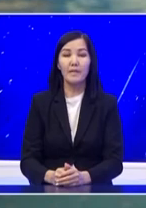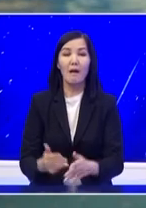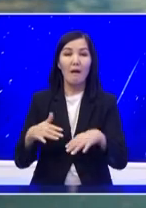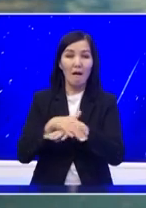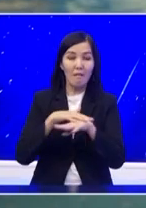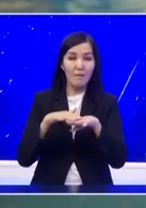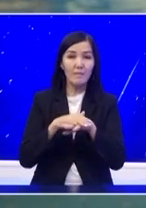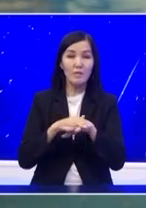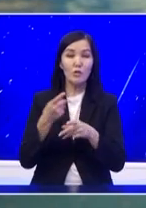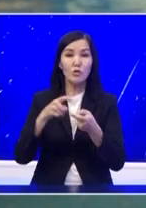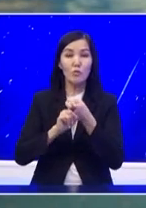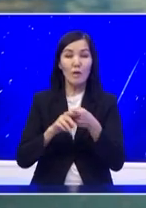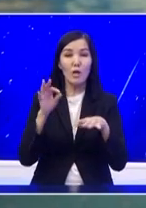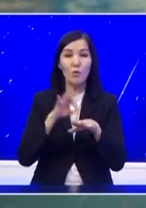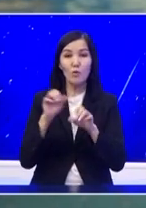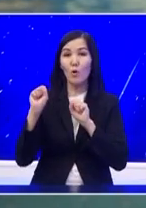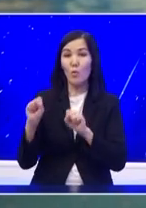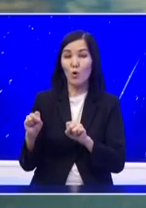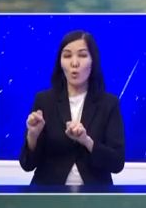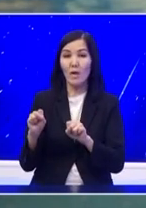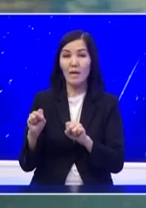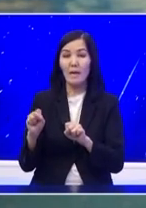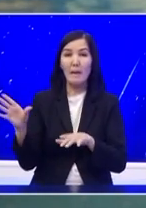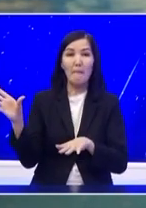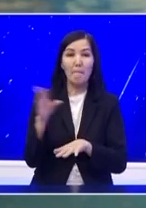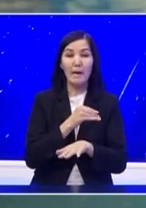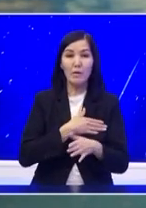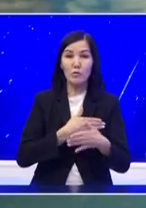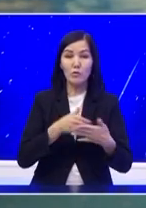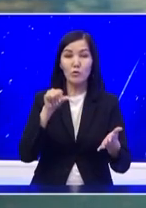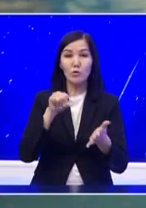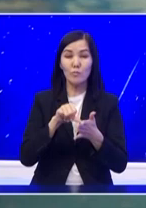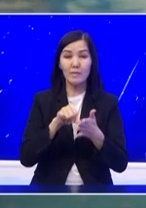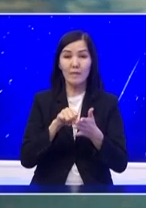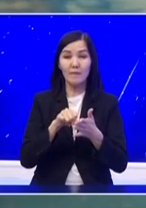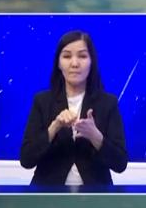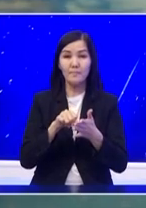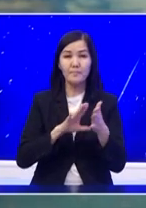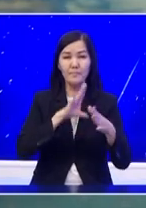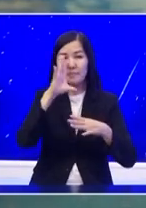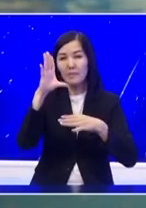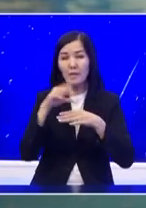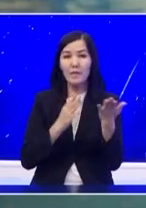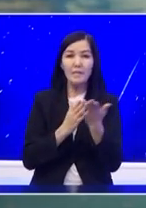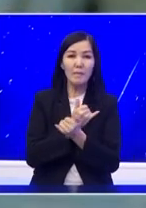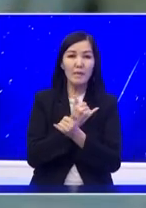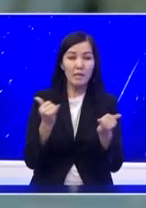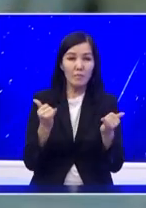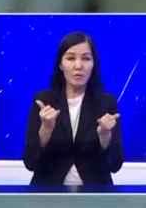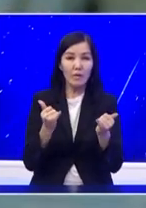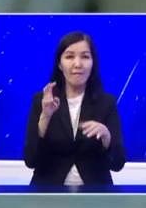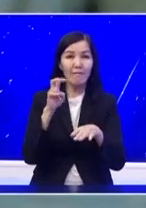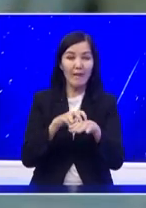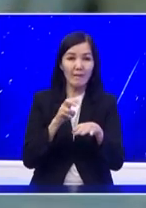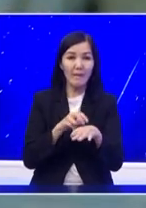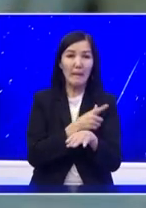жұртымызды жұқпалы індеттен арашылап алуға бар күшін жұмсап, жан тәнімен қызмет етіп жүрген ақ